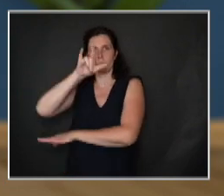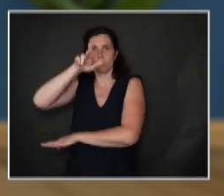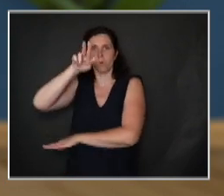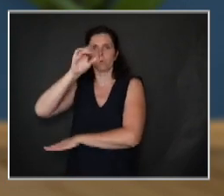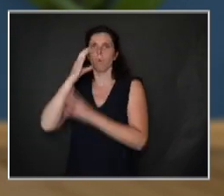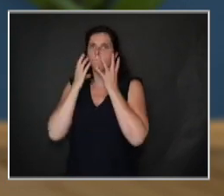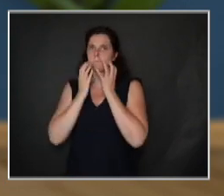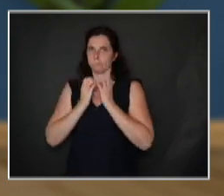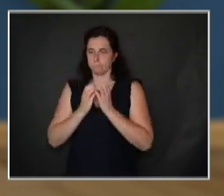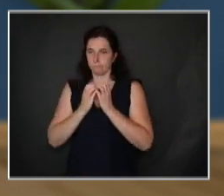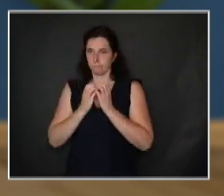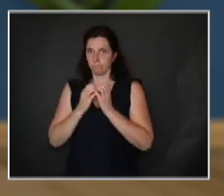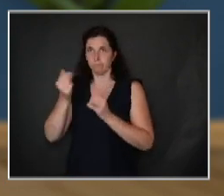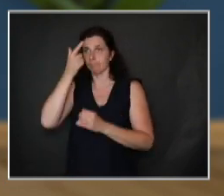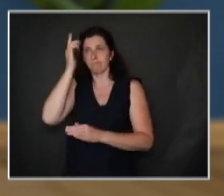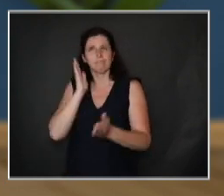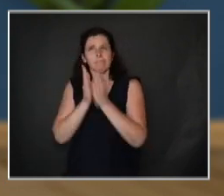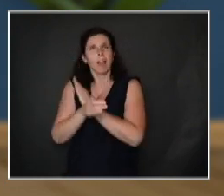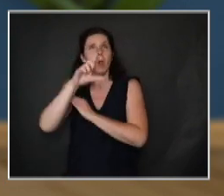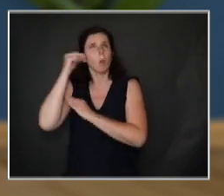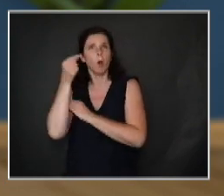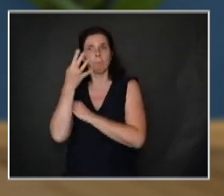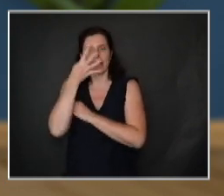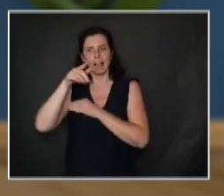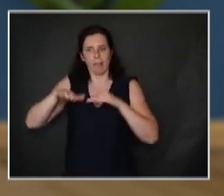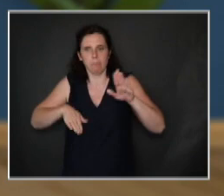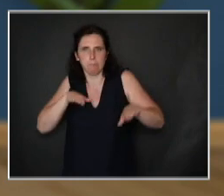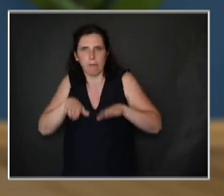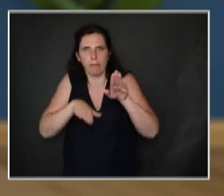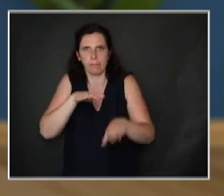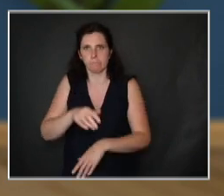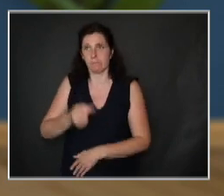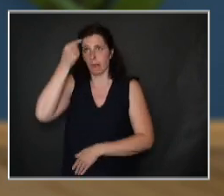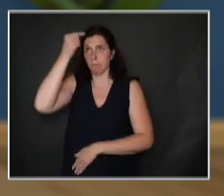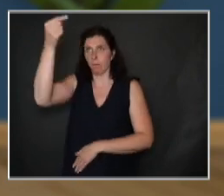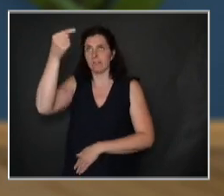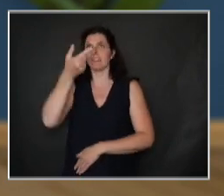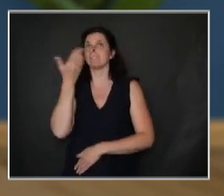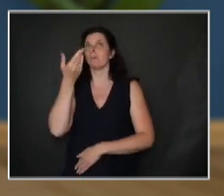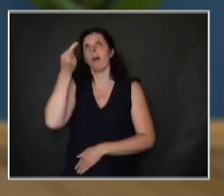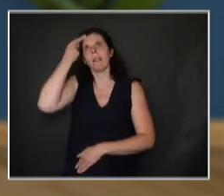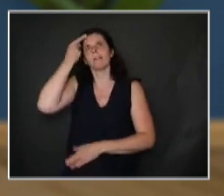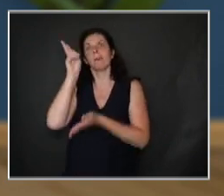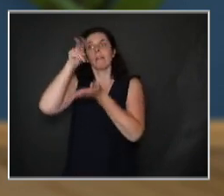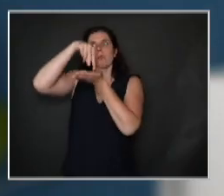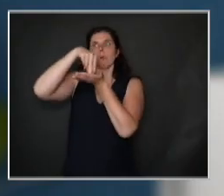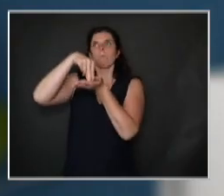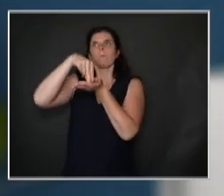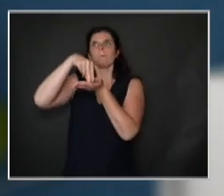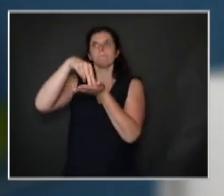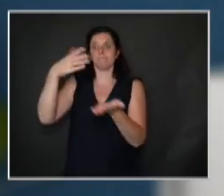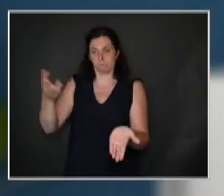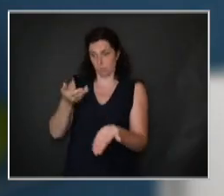l'âme à quatre pattes. La pensée, c'est l'esprit debout. En fait, être debout est